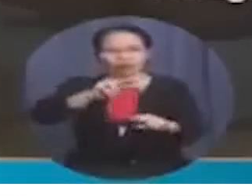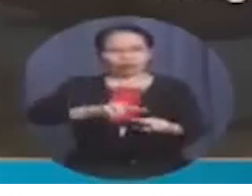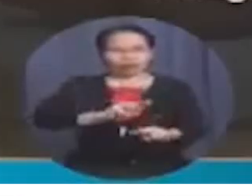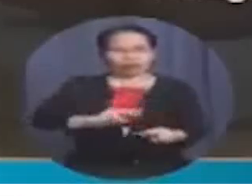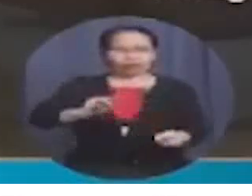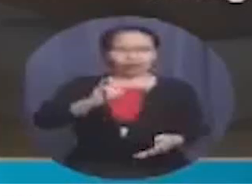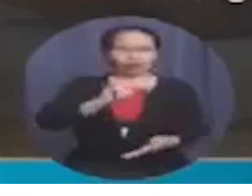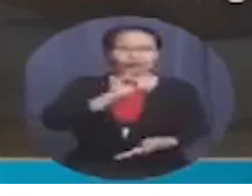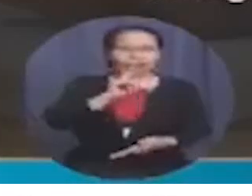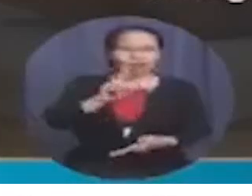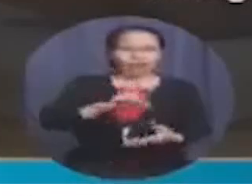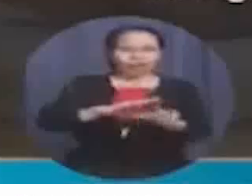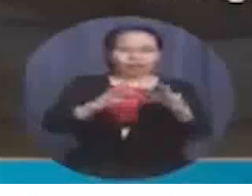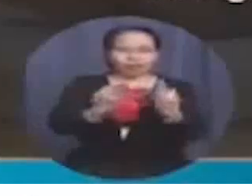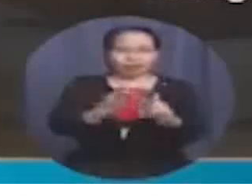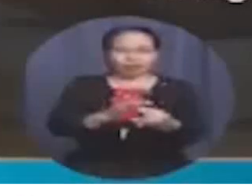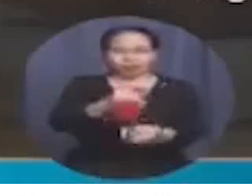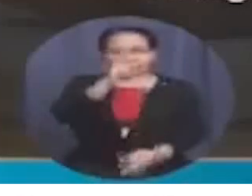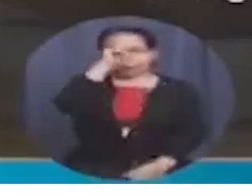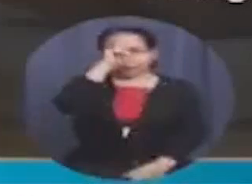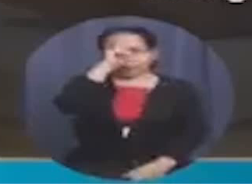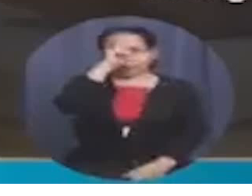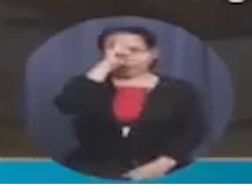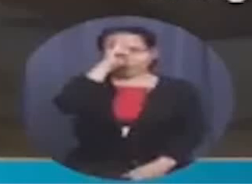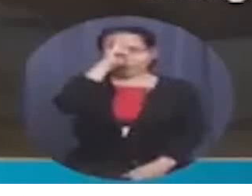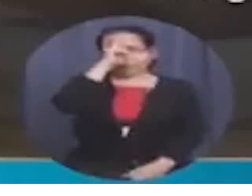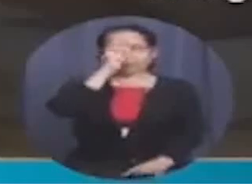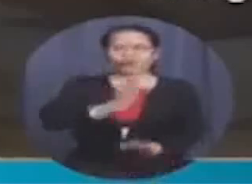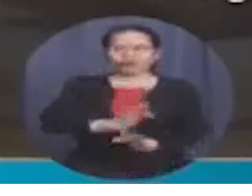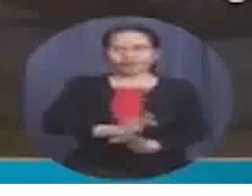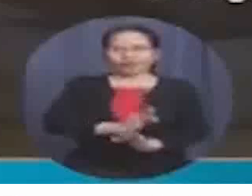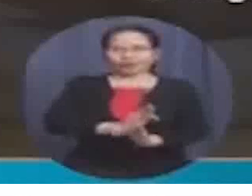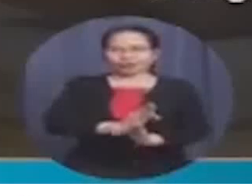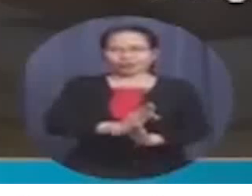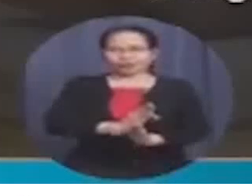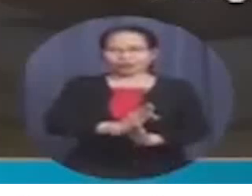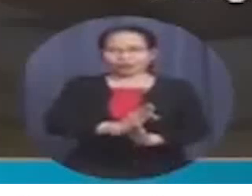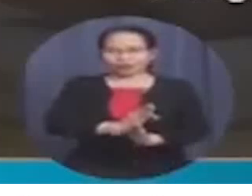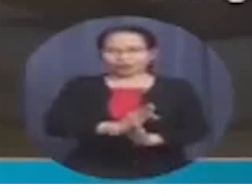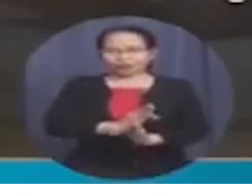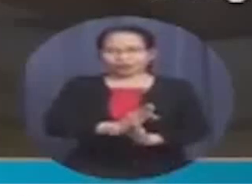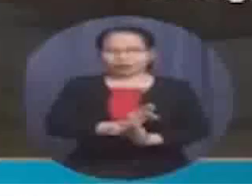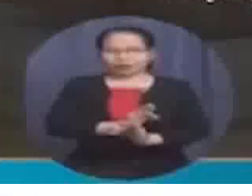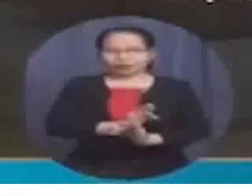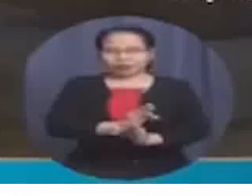kadagiti amin at tattao, et nang runa kadagiti kabalay ti